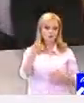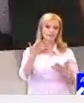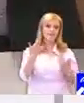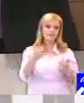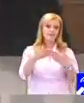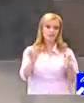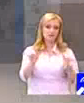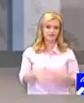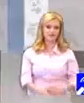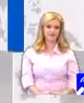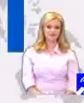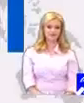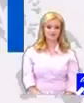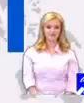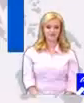Chișinău.